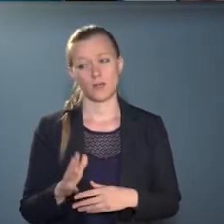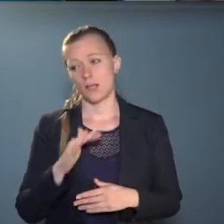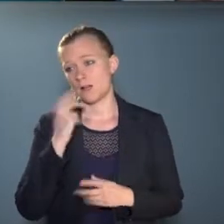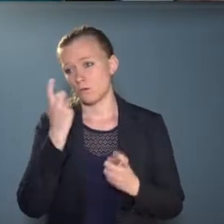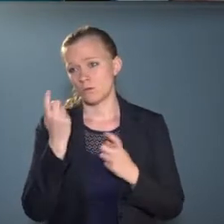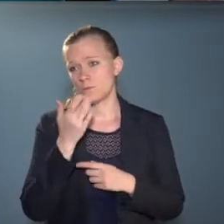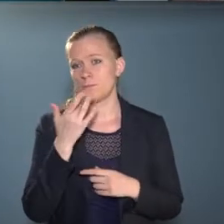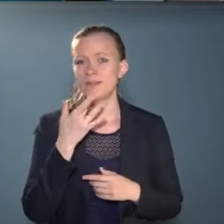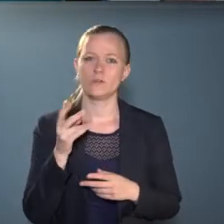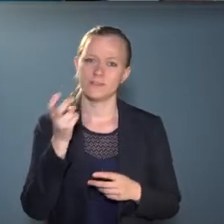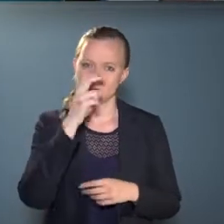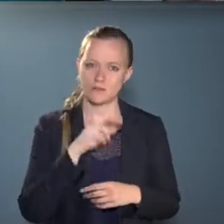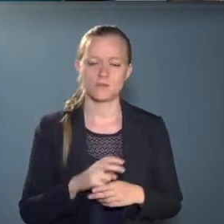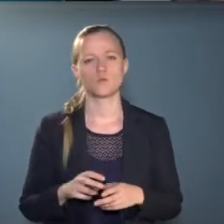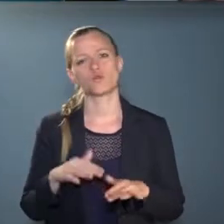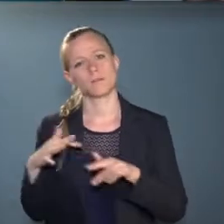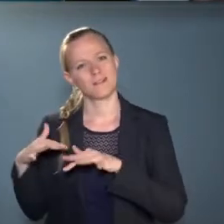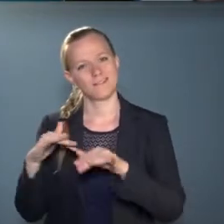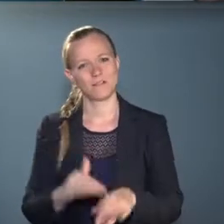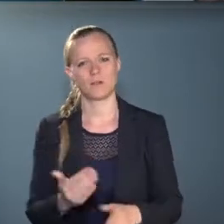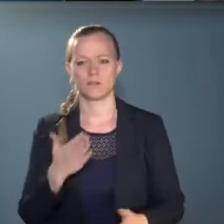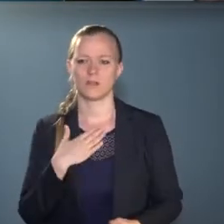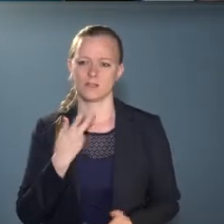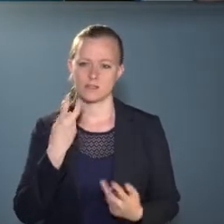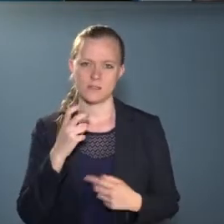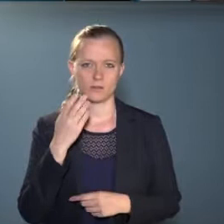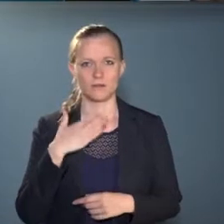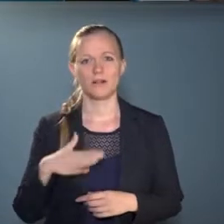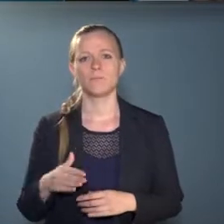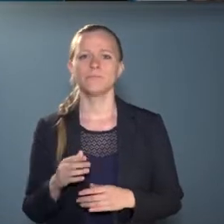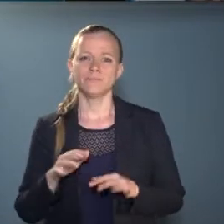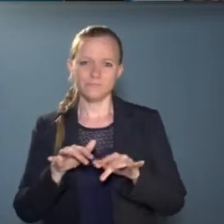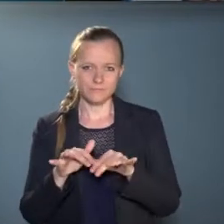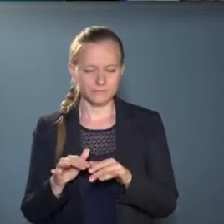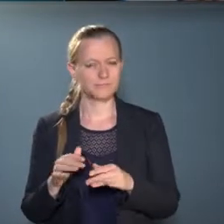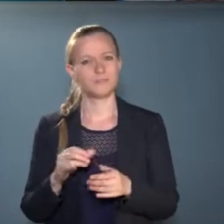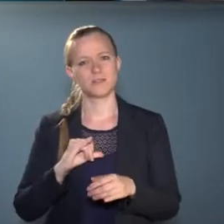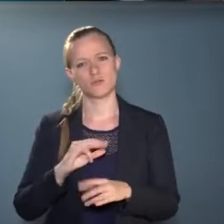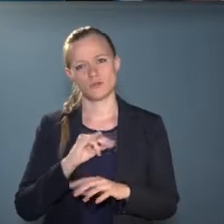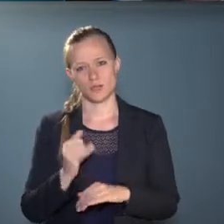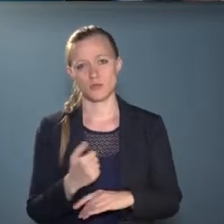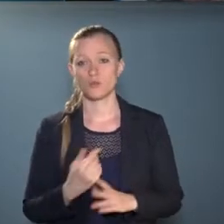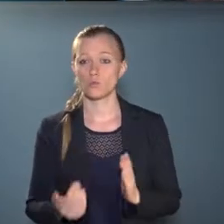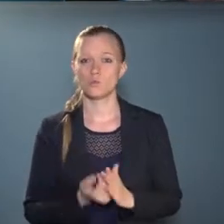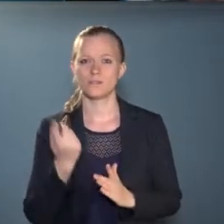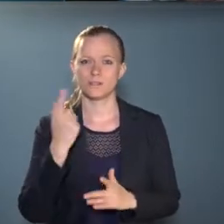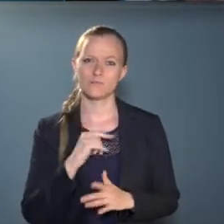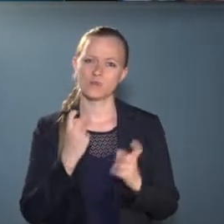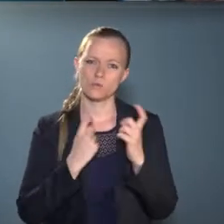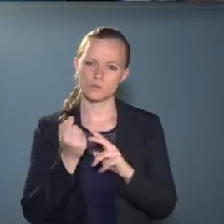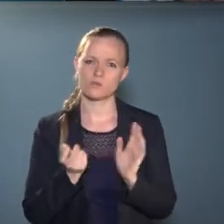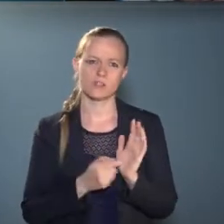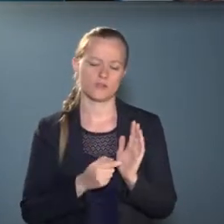a terrorizmusra, a migrációra, de az én szakterületemre, a kiberbiztonságra is, amely igen új típusú gondolkodást követel